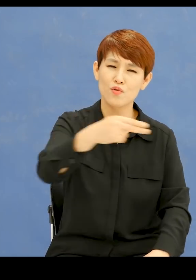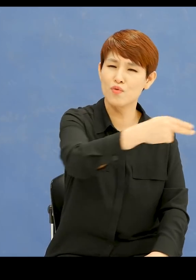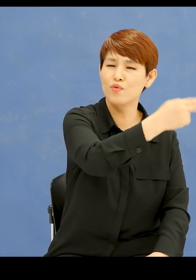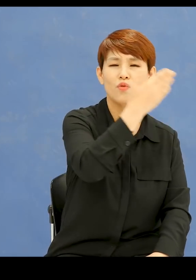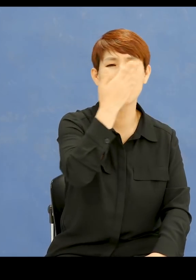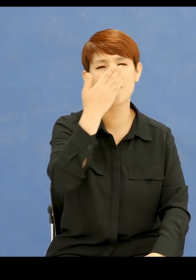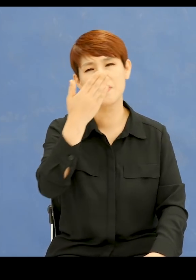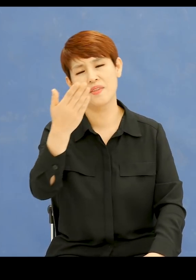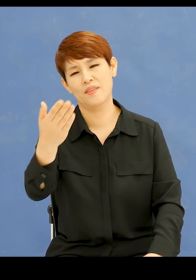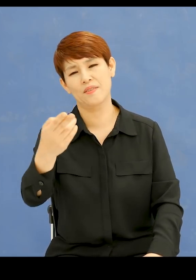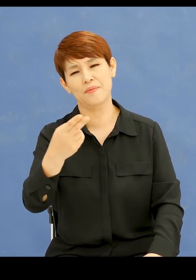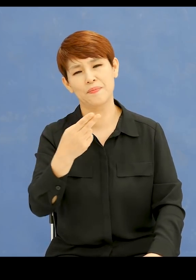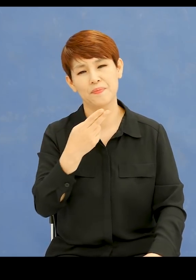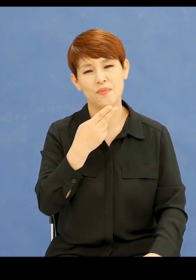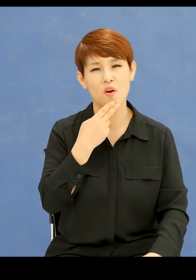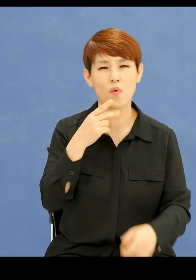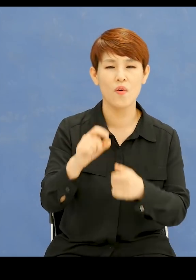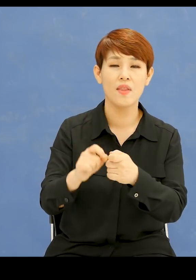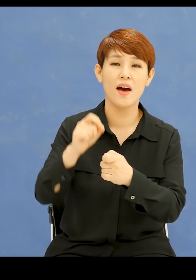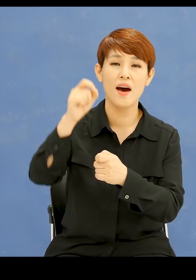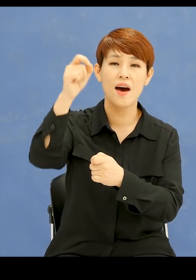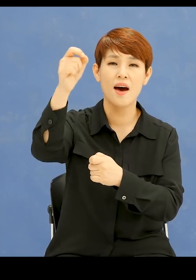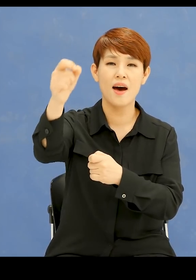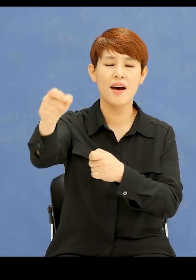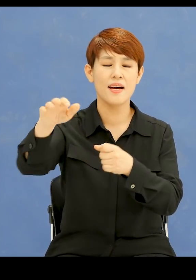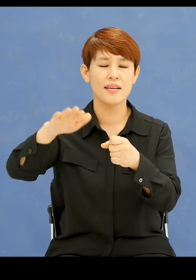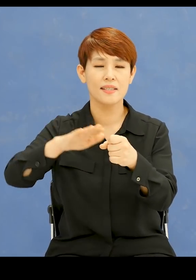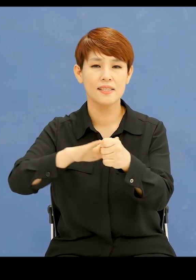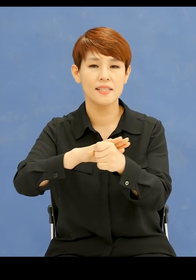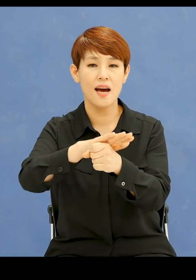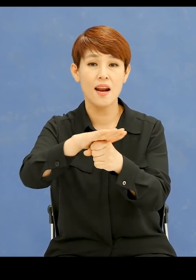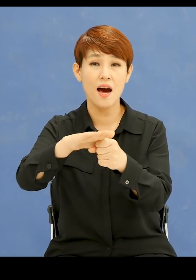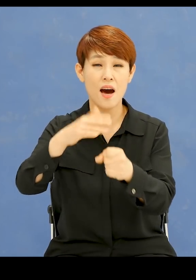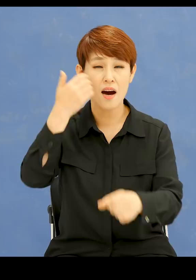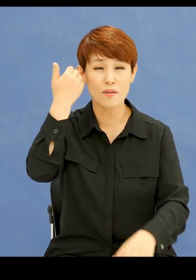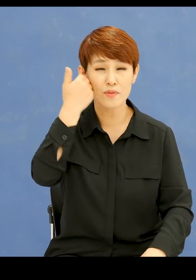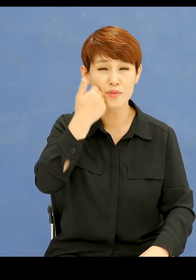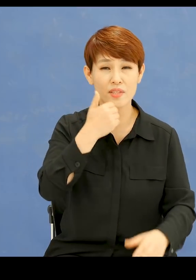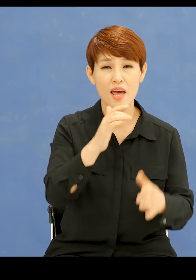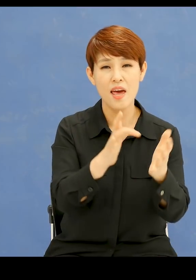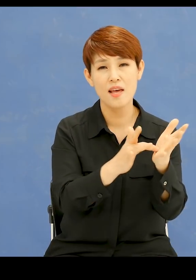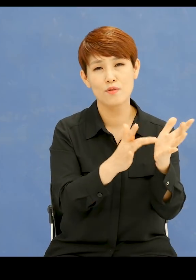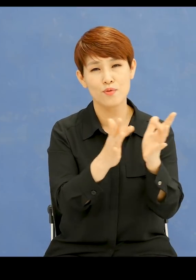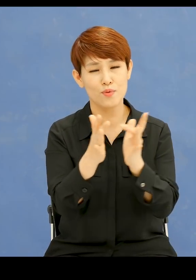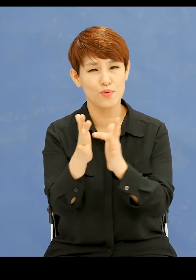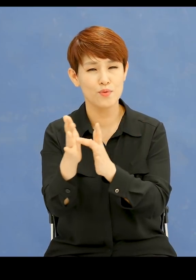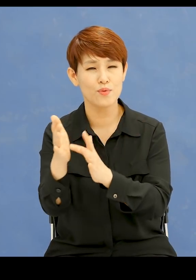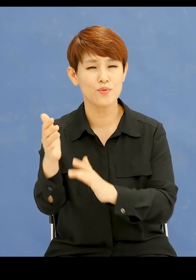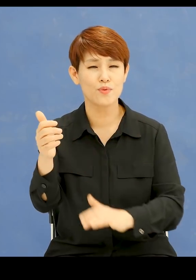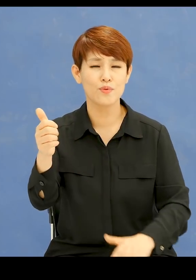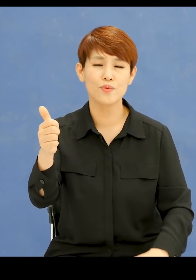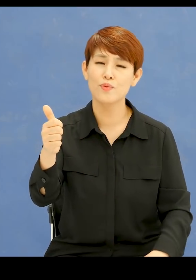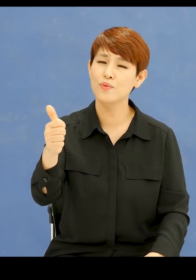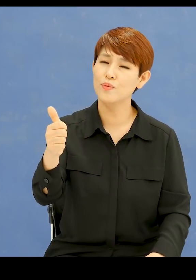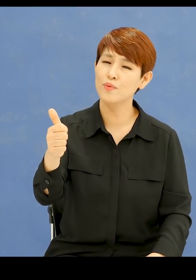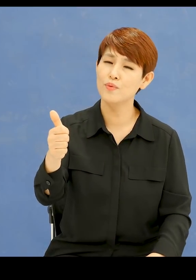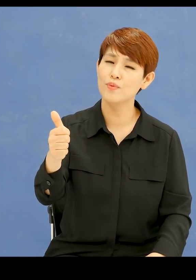수 없는 영원한 사랑